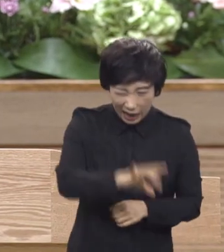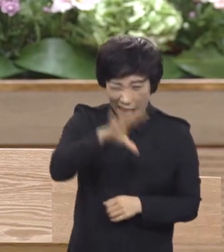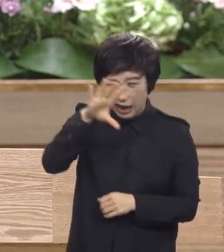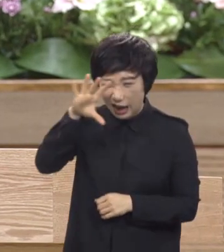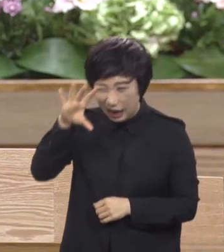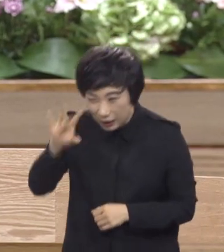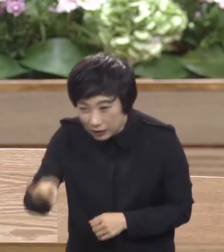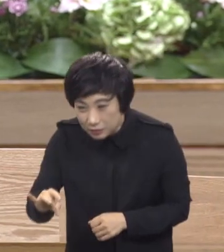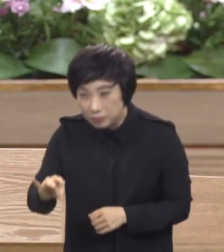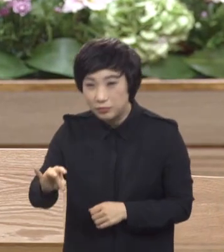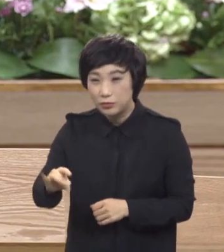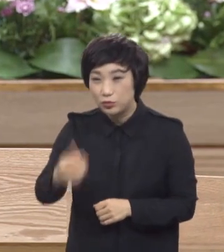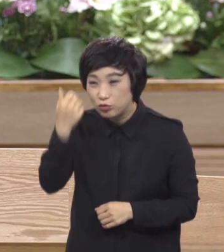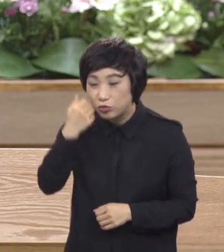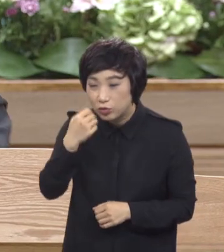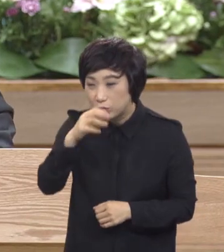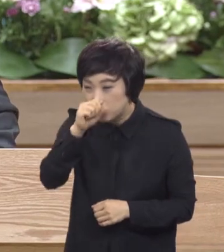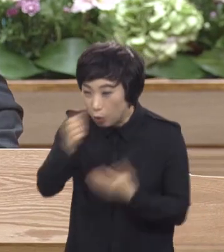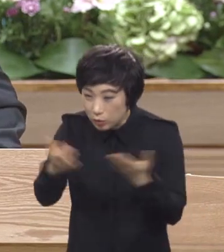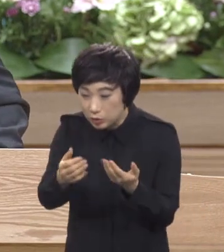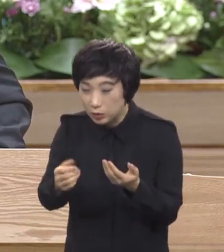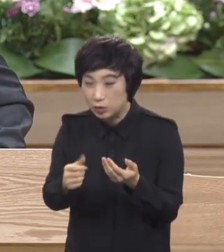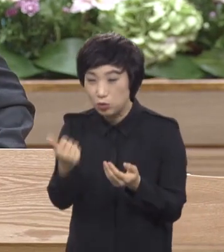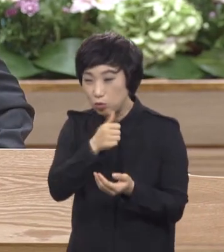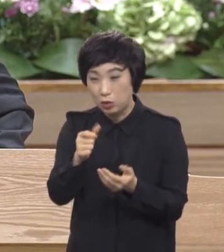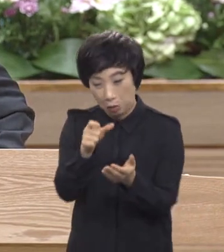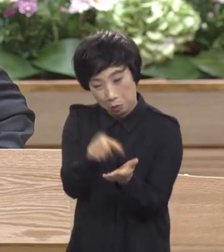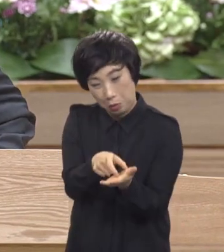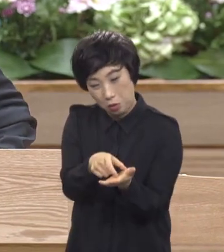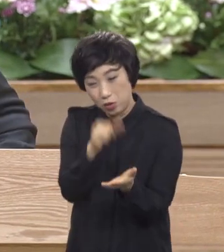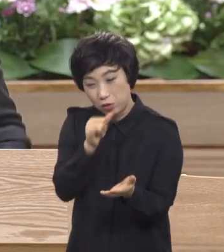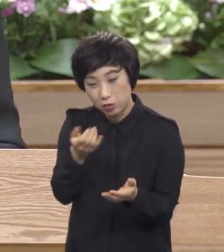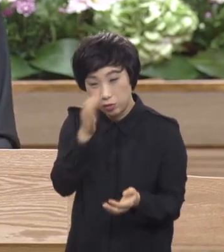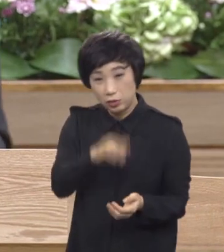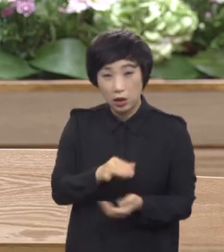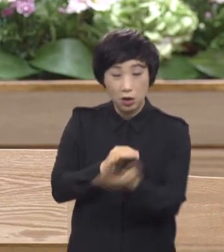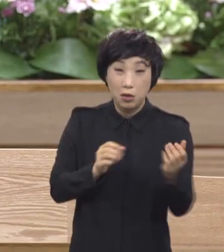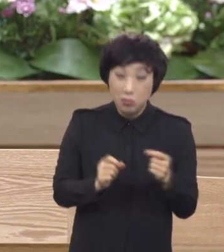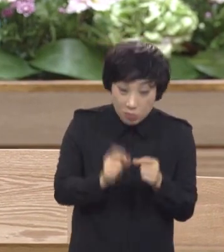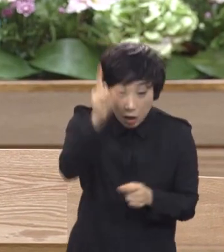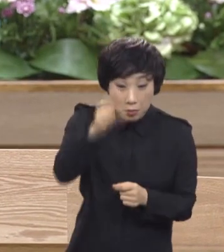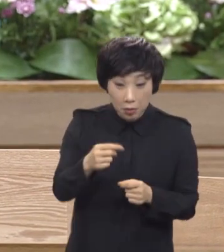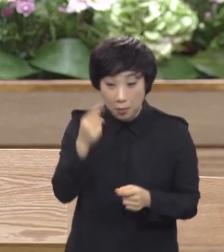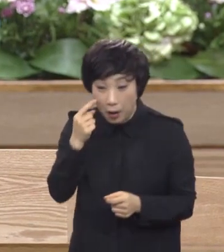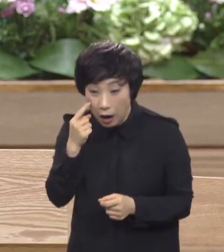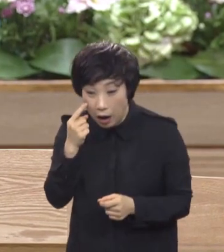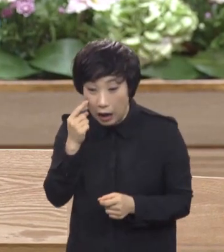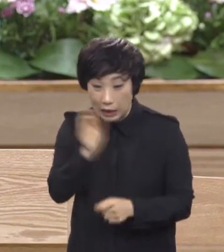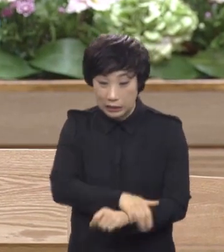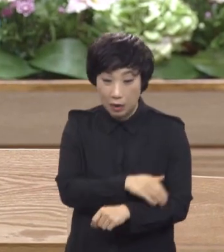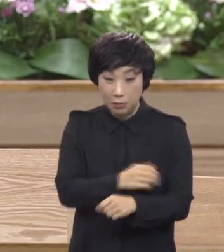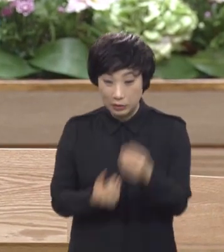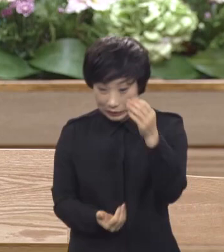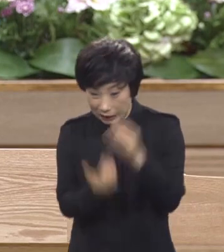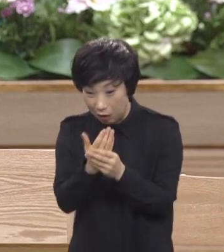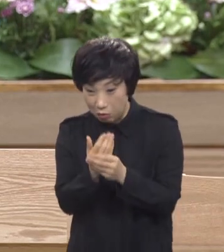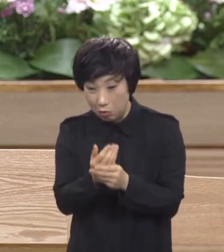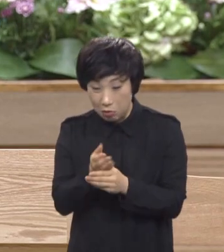선한 얘기가 나오지요 그러나 가위가 다 잘못했다는 얘기밖에 안 나와